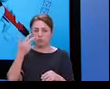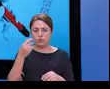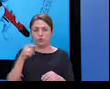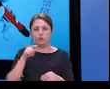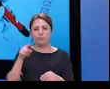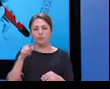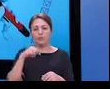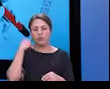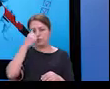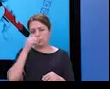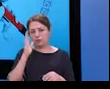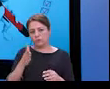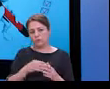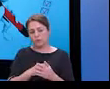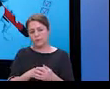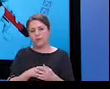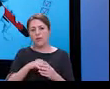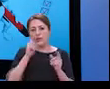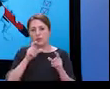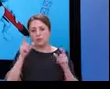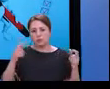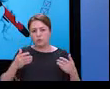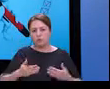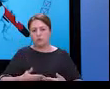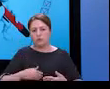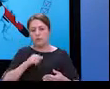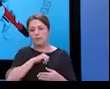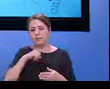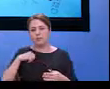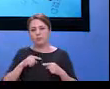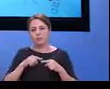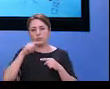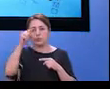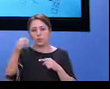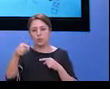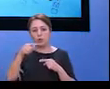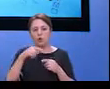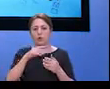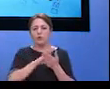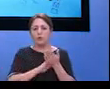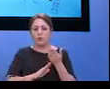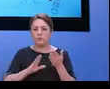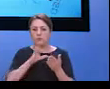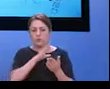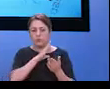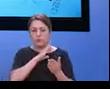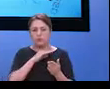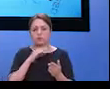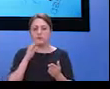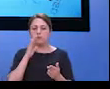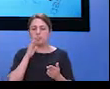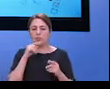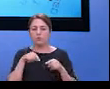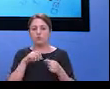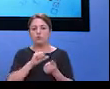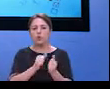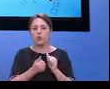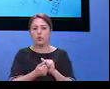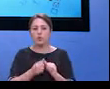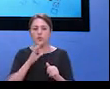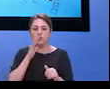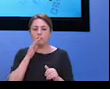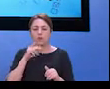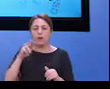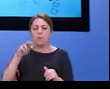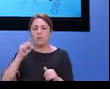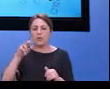deyiladi. Demak, inson hayotida eng uzoq davom etgan davr bu tosh davri deyiladi.